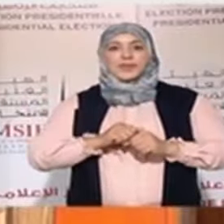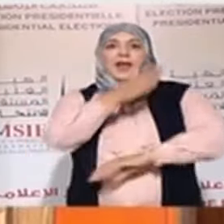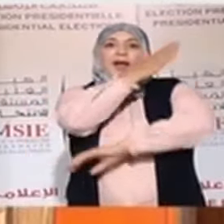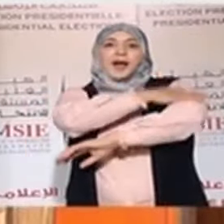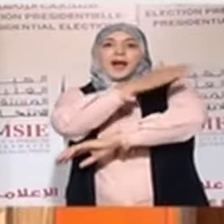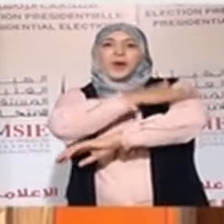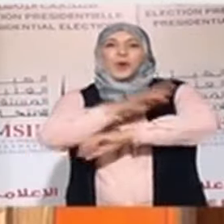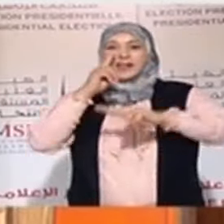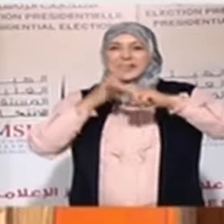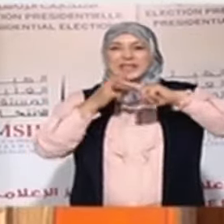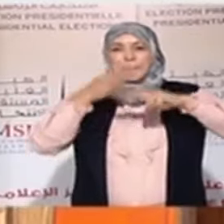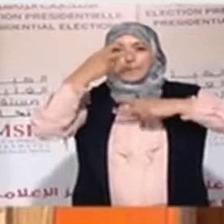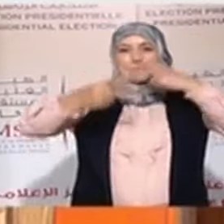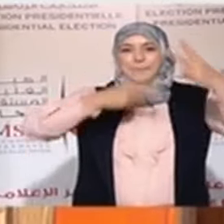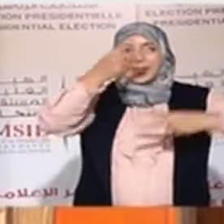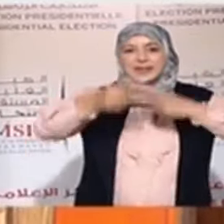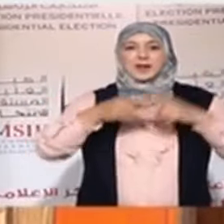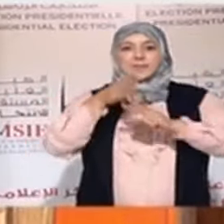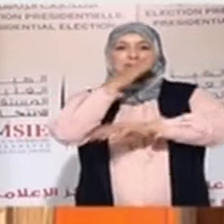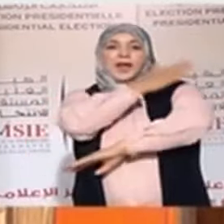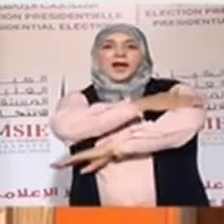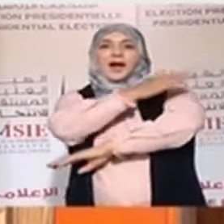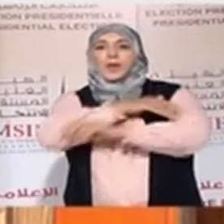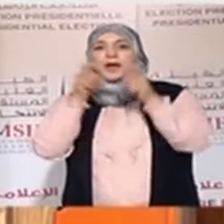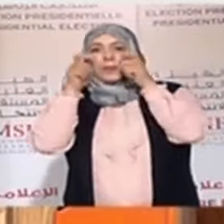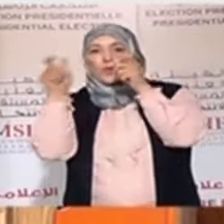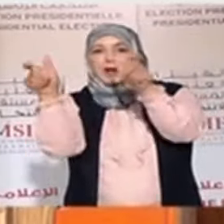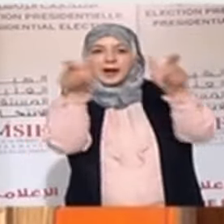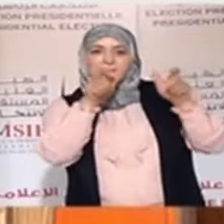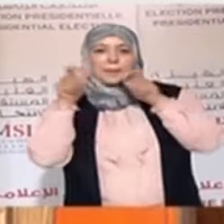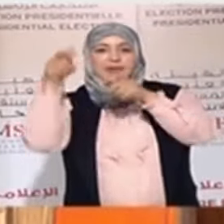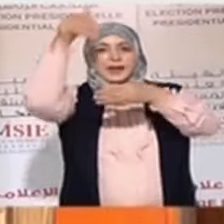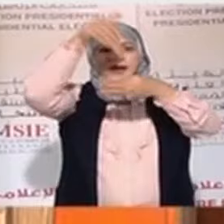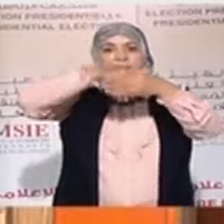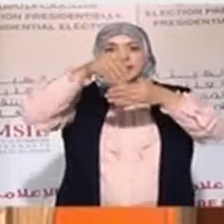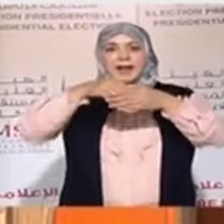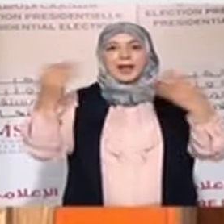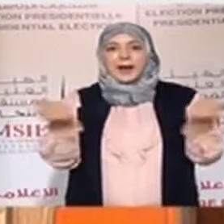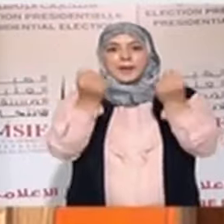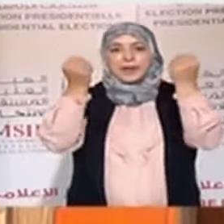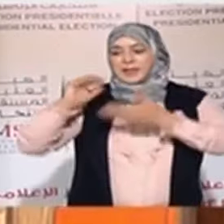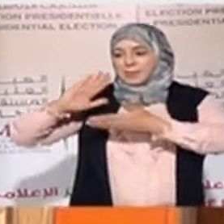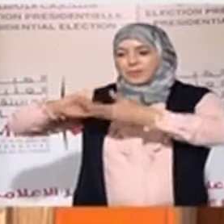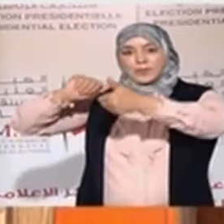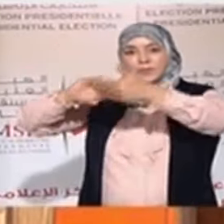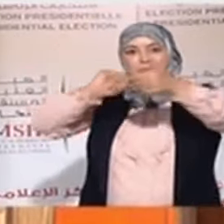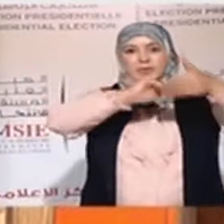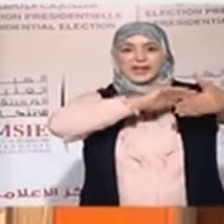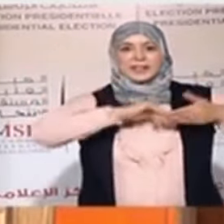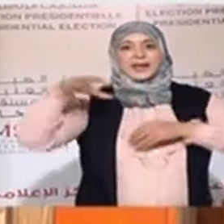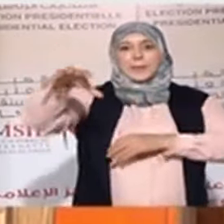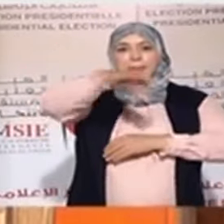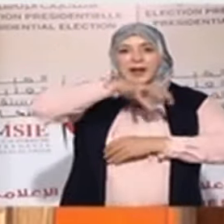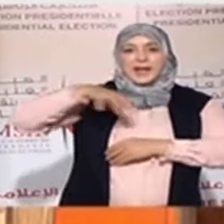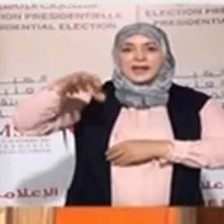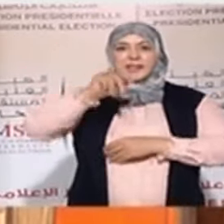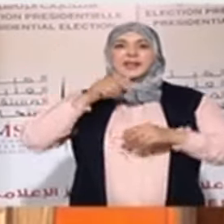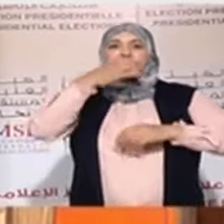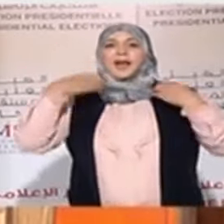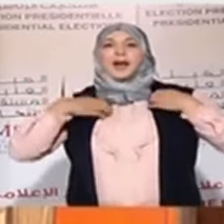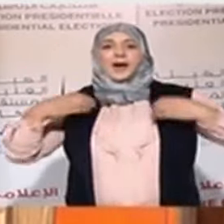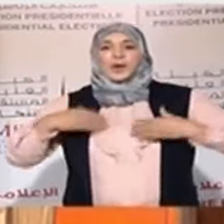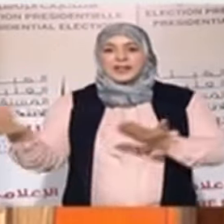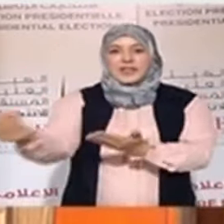التحيين، أعوان مراقبة الحملة الانتخابية، المنسقين المحليين، أعوان تجميع